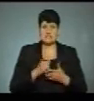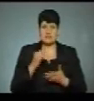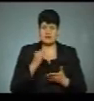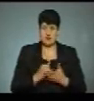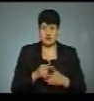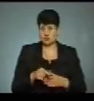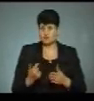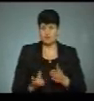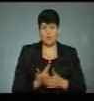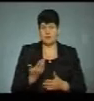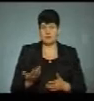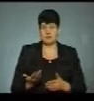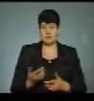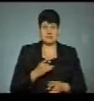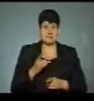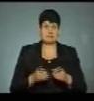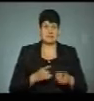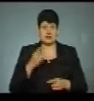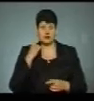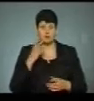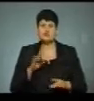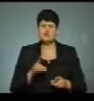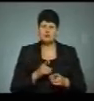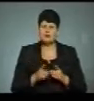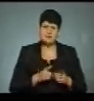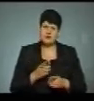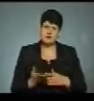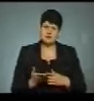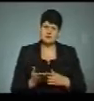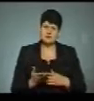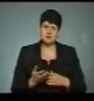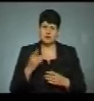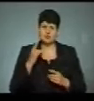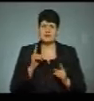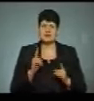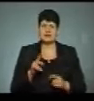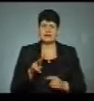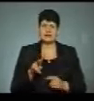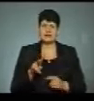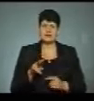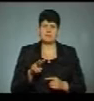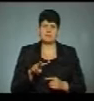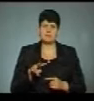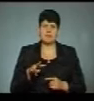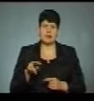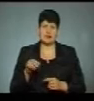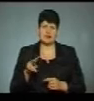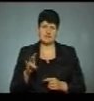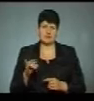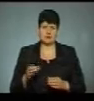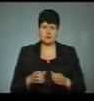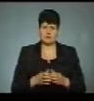виходить знов, що змінилася думка. Чому міняється думка відносно тільки Млиновецької громади? Тоді в той